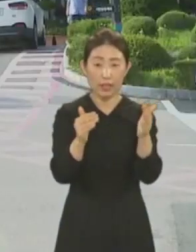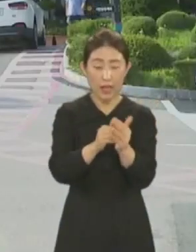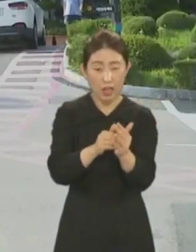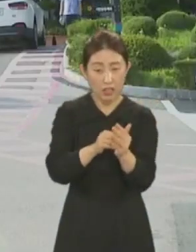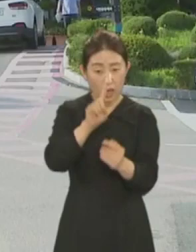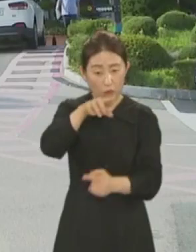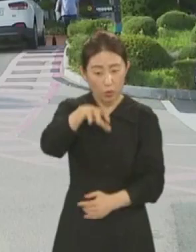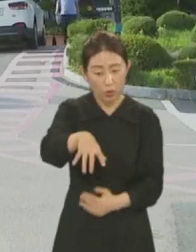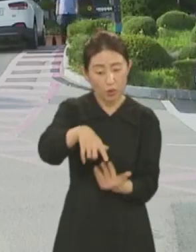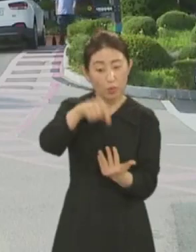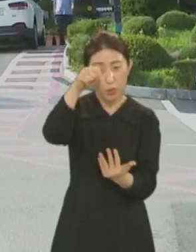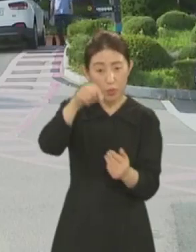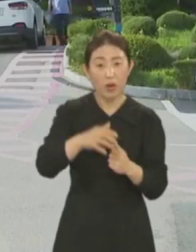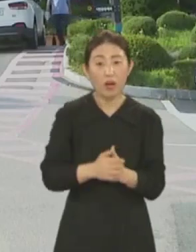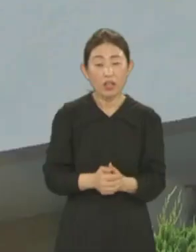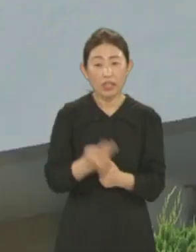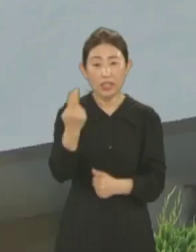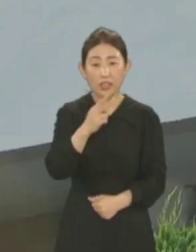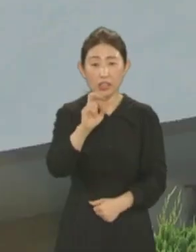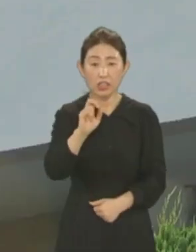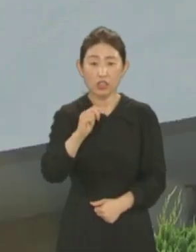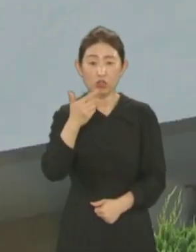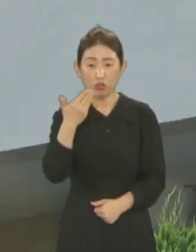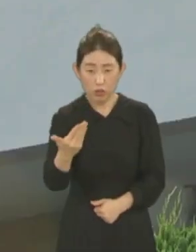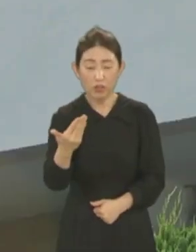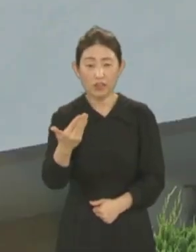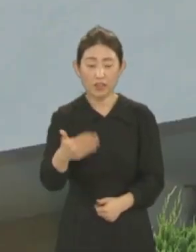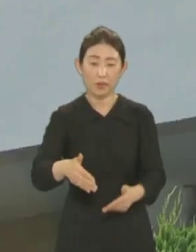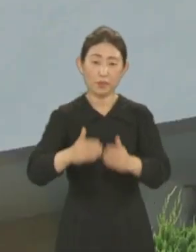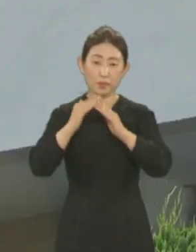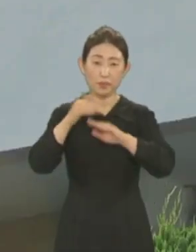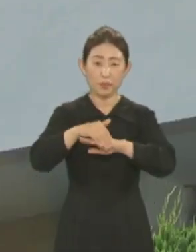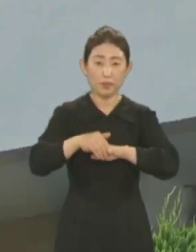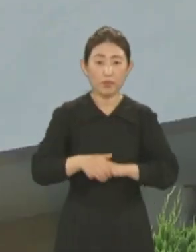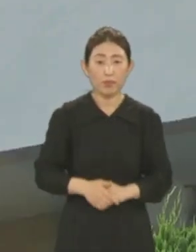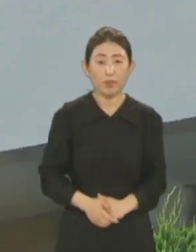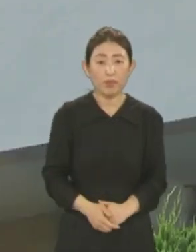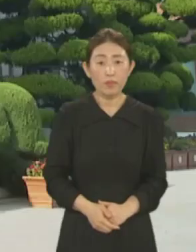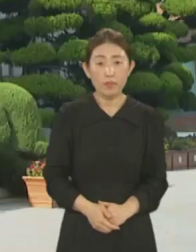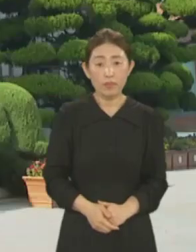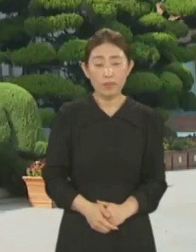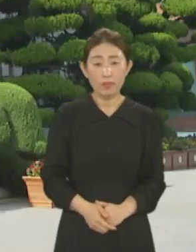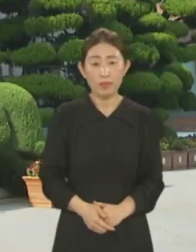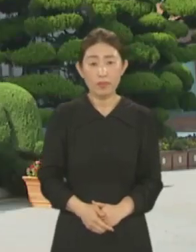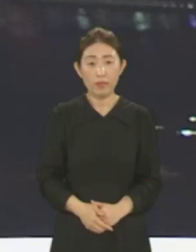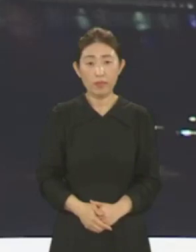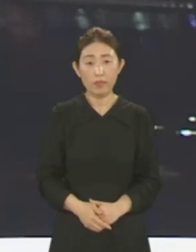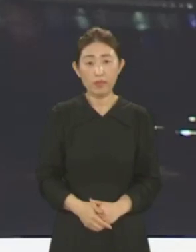최종 입지를 선정해 2029년까지는 건립할 계획입니다